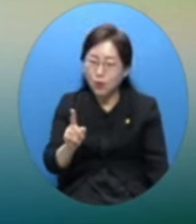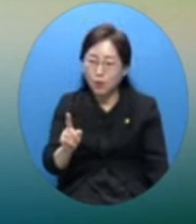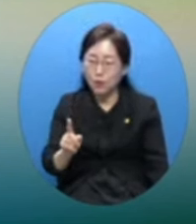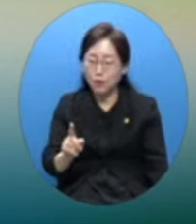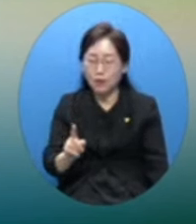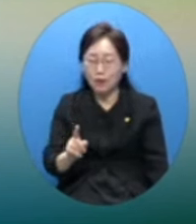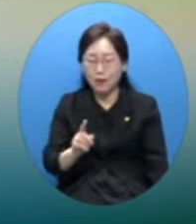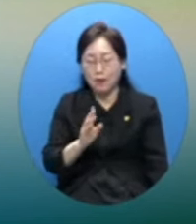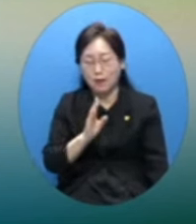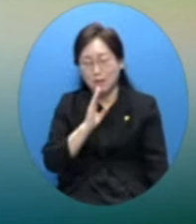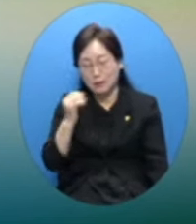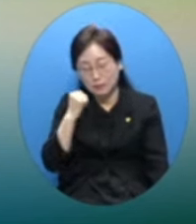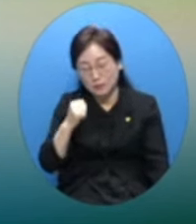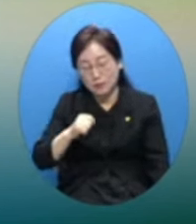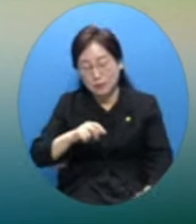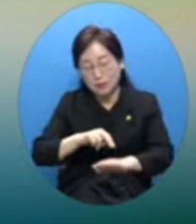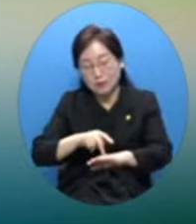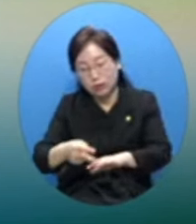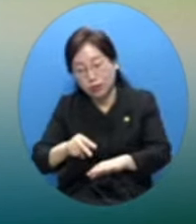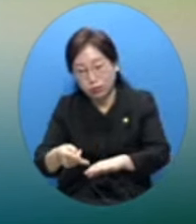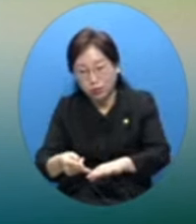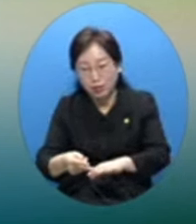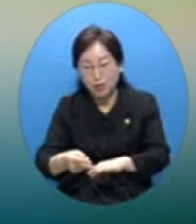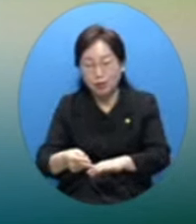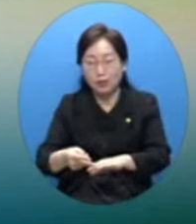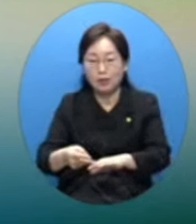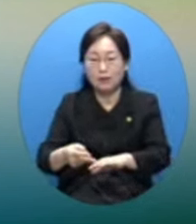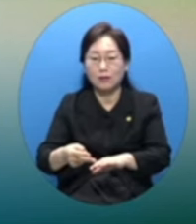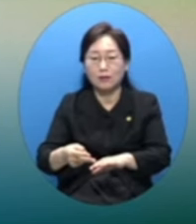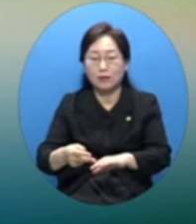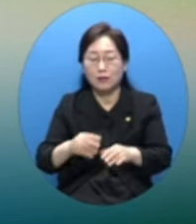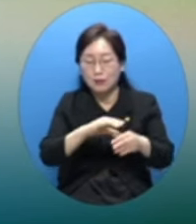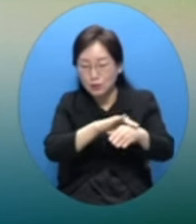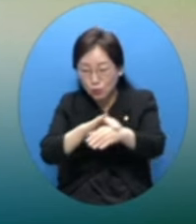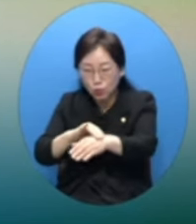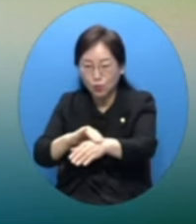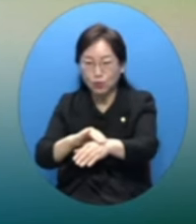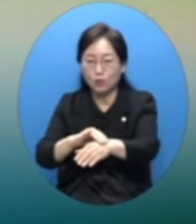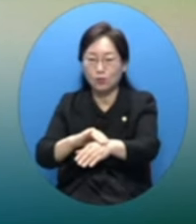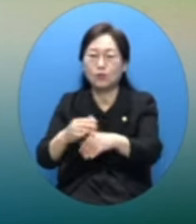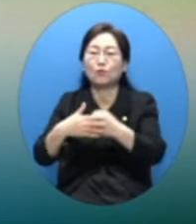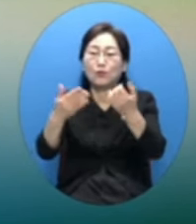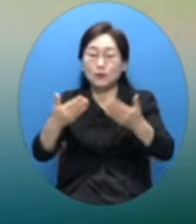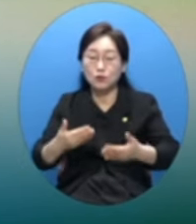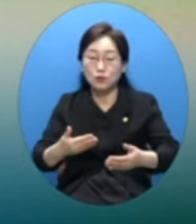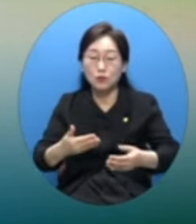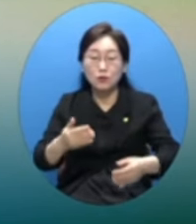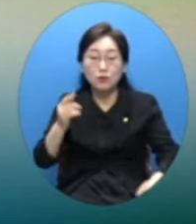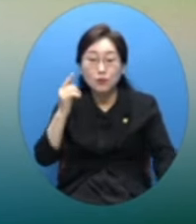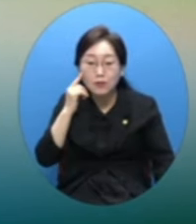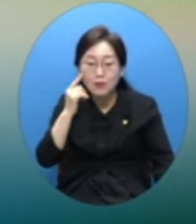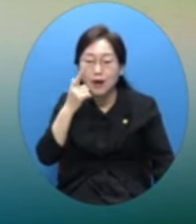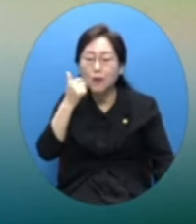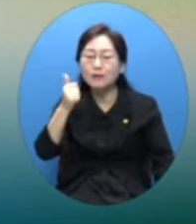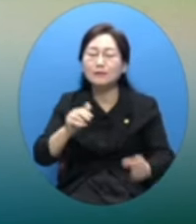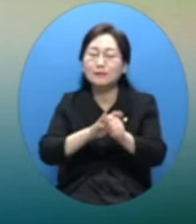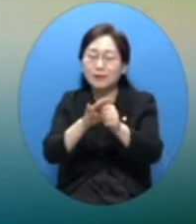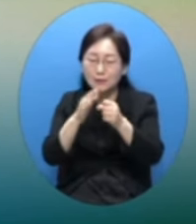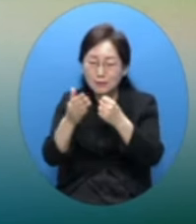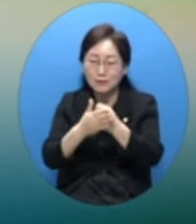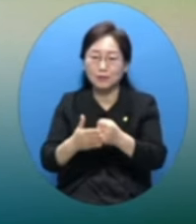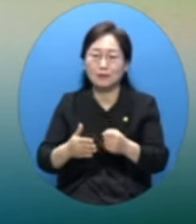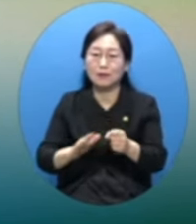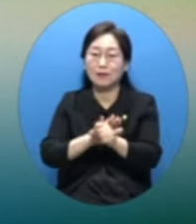힘으로 걸어 다니지도 못하게 하시며 그렇게 인도하신다. 그것이 아버지의 사랑이다.